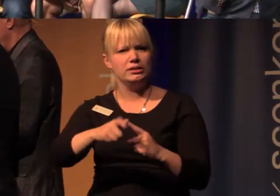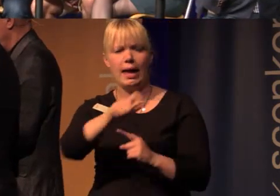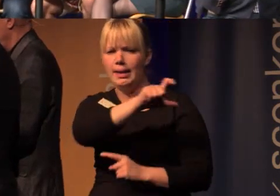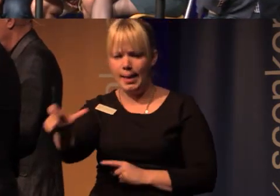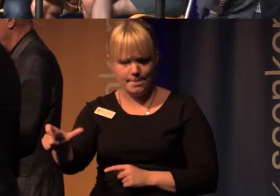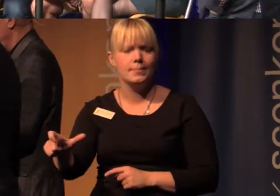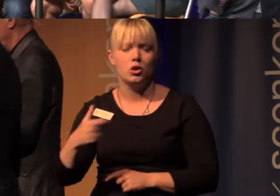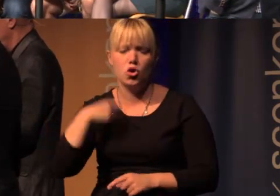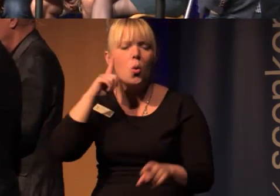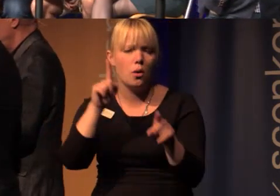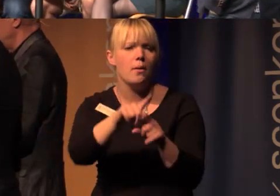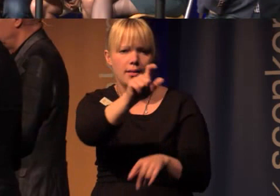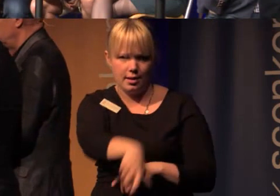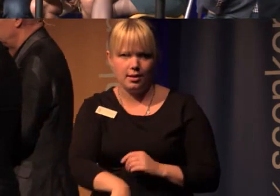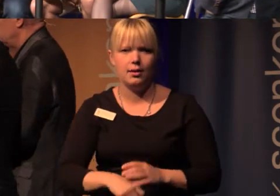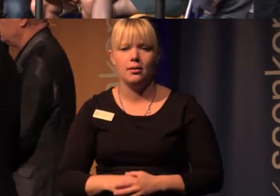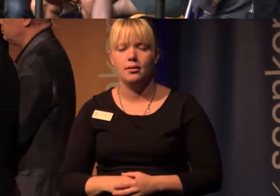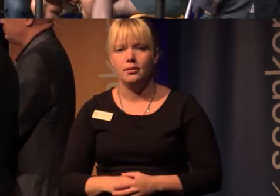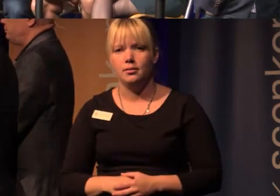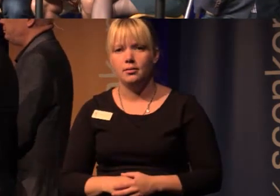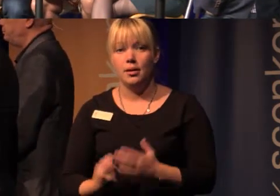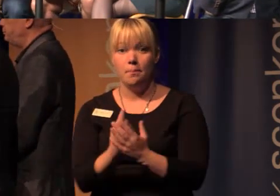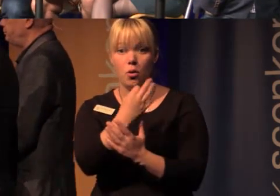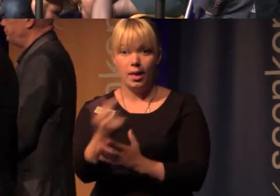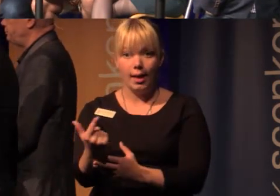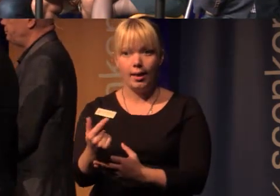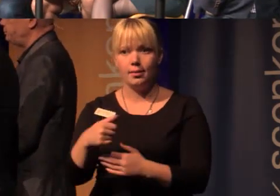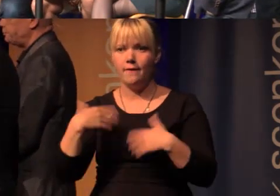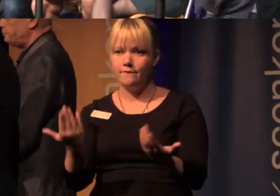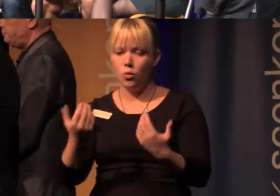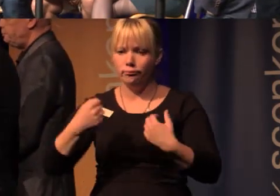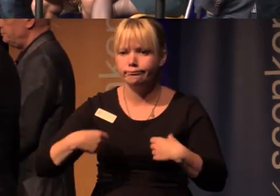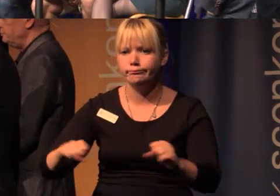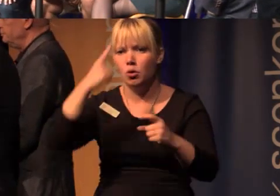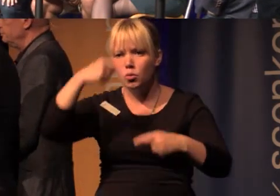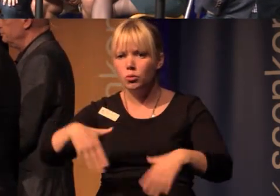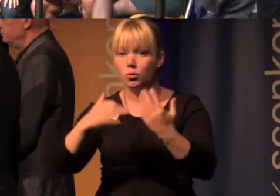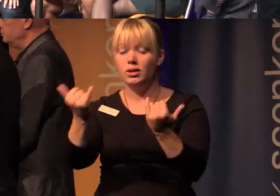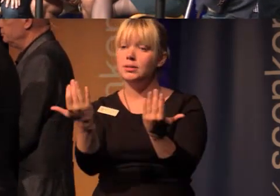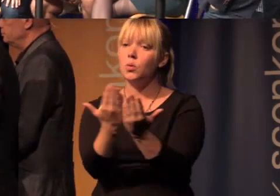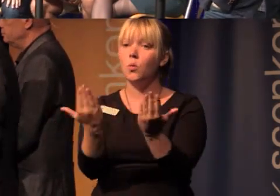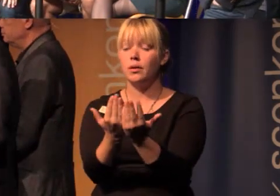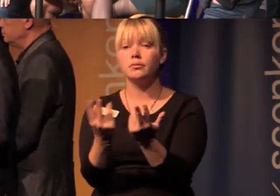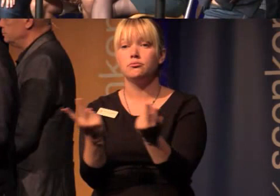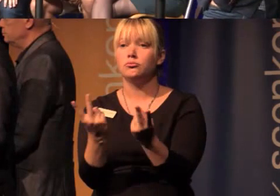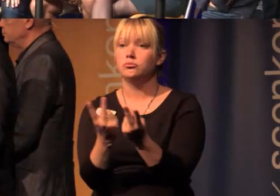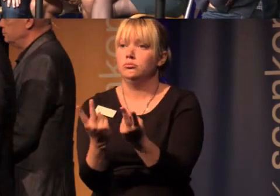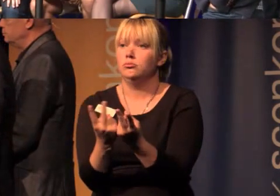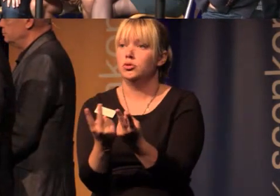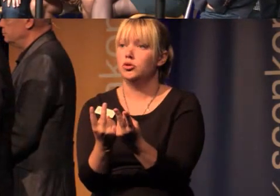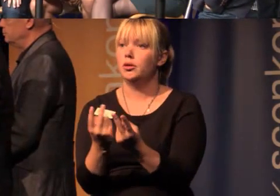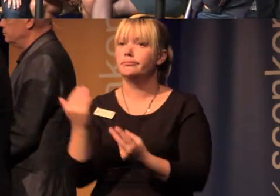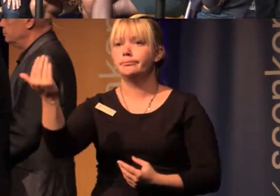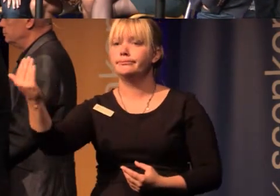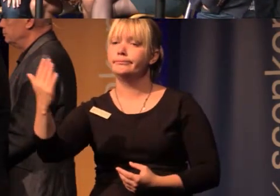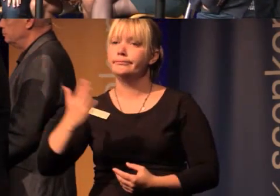övertygad också om att möjligheten att utöva kultur i skolan för alla gör också att man senare i livet kommer